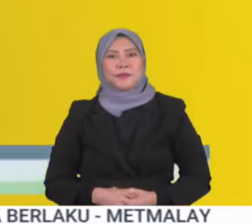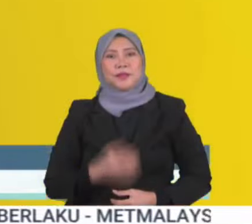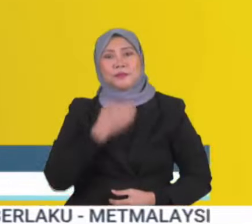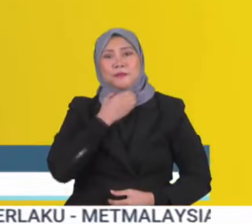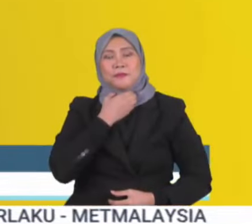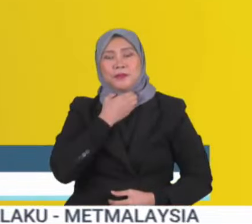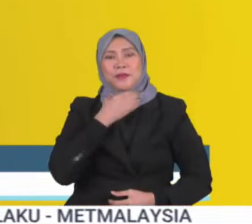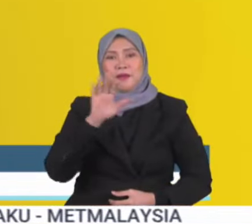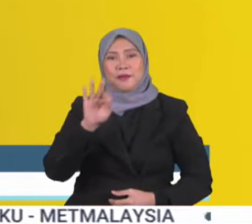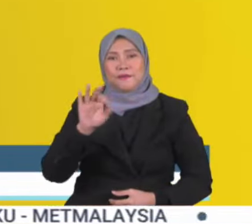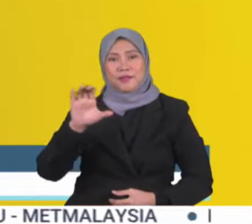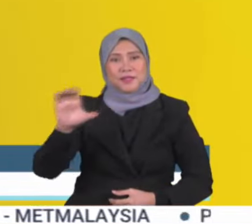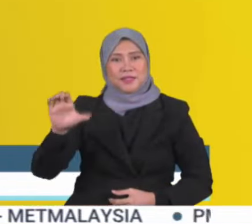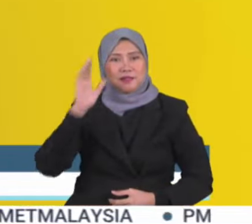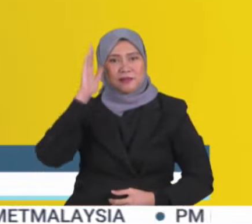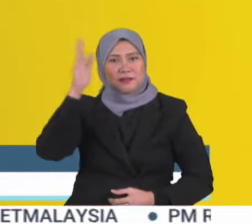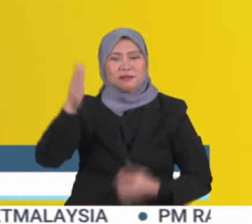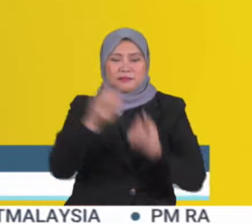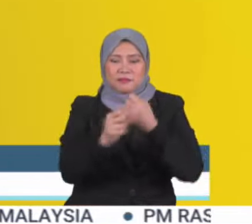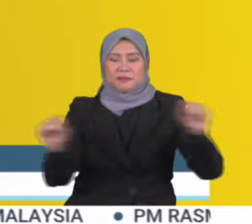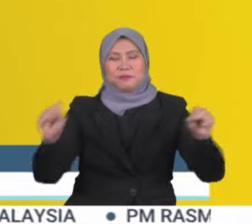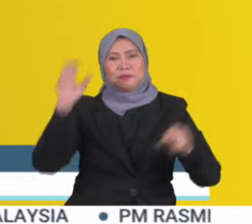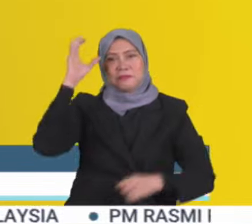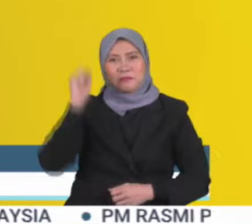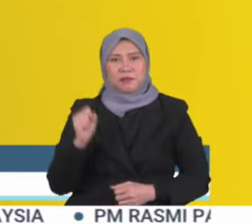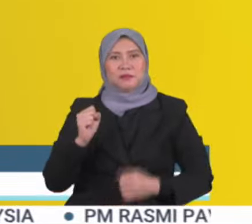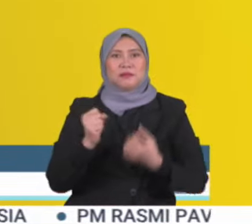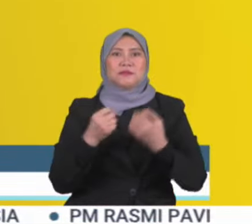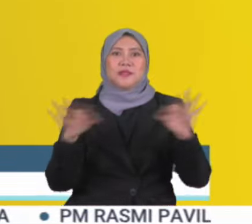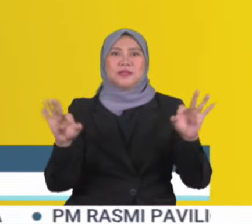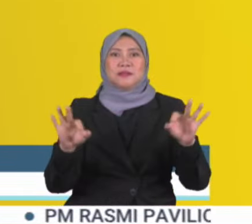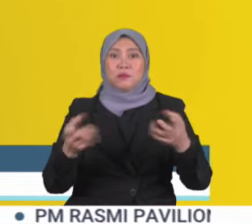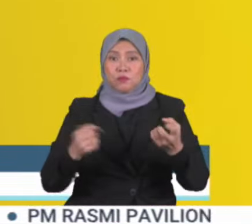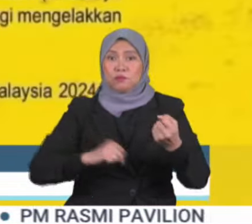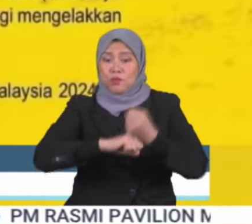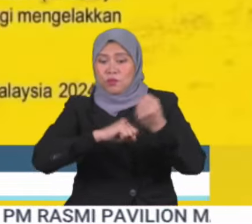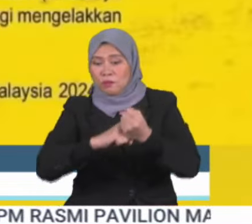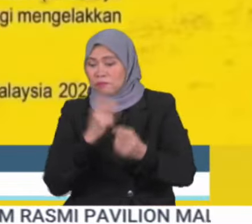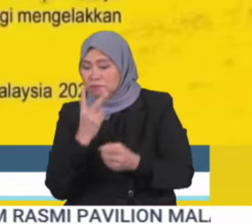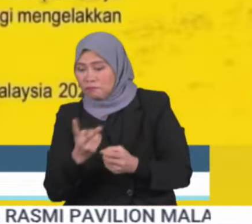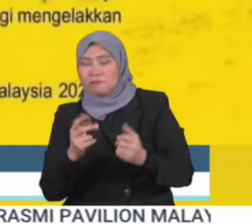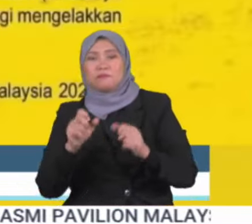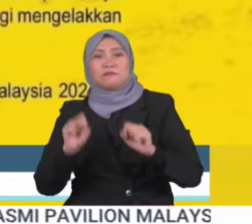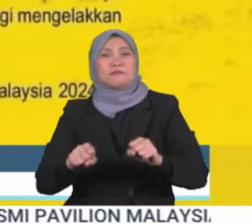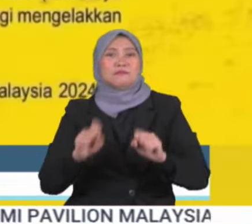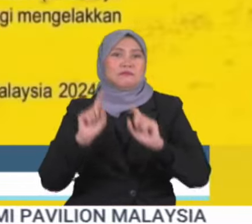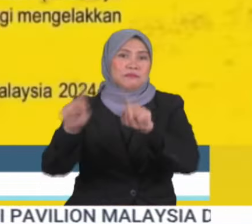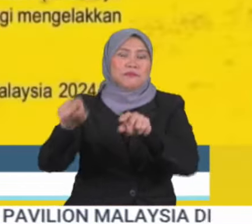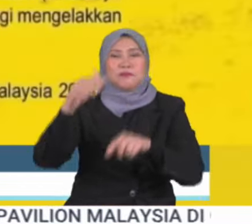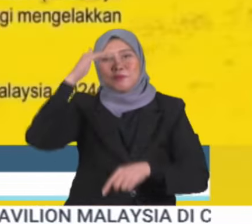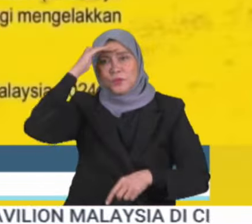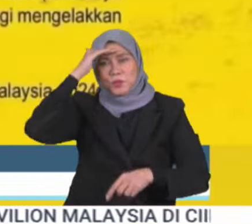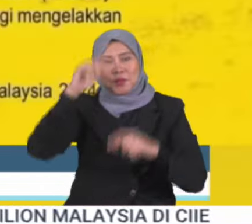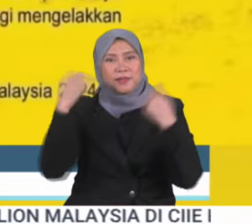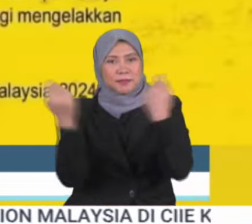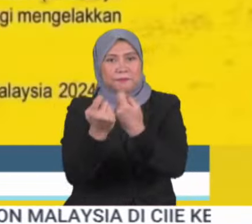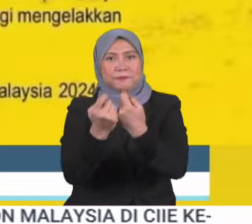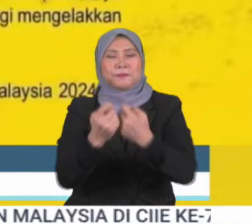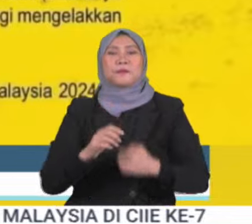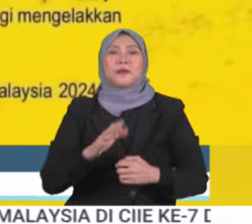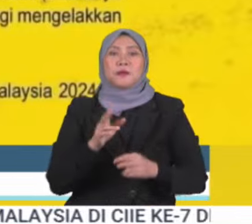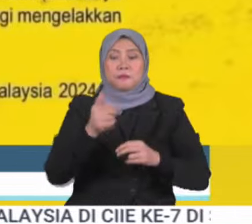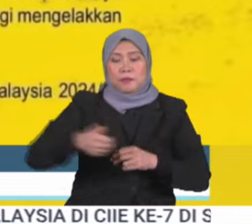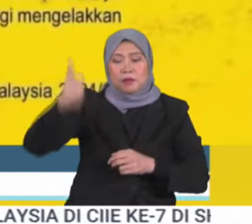Sementara itu, Perak FC bakal menyediakan bas percuma kepada penyokong yang ingin menonton aksi pasukan di Johor. Pihak pengurusan dalam